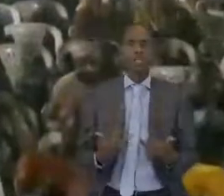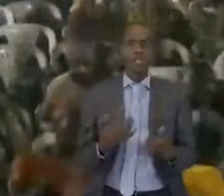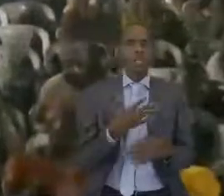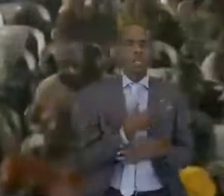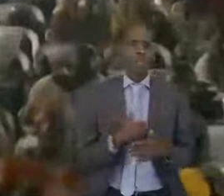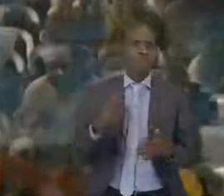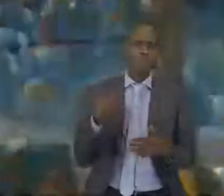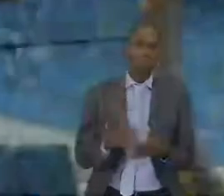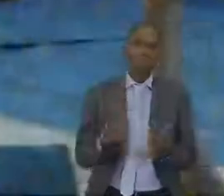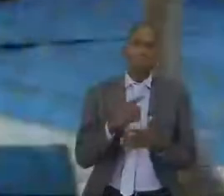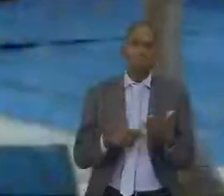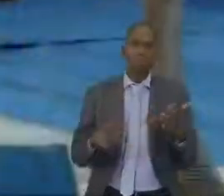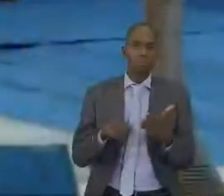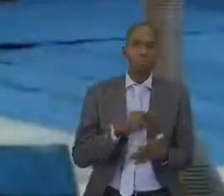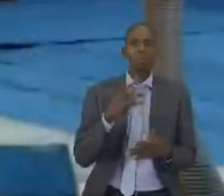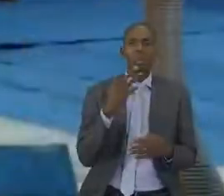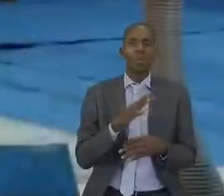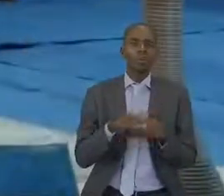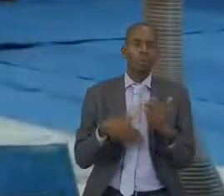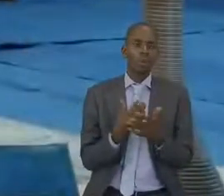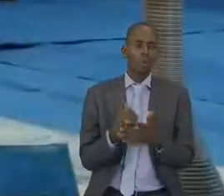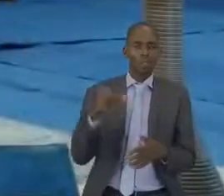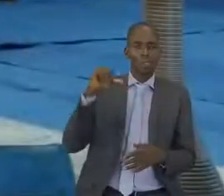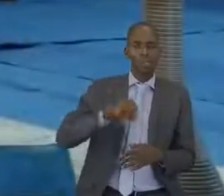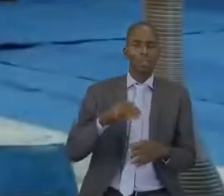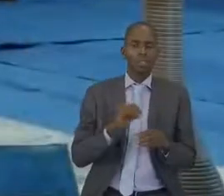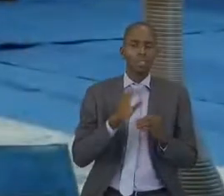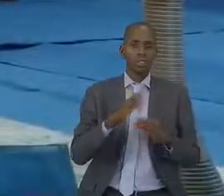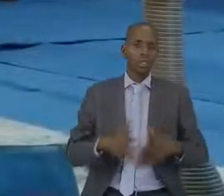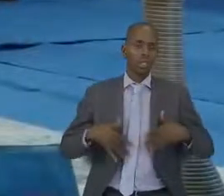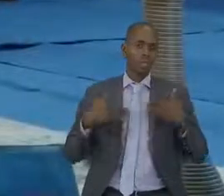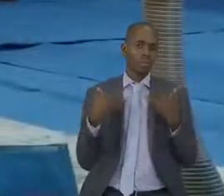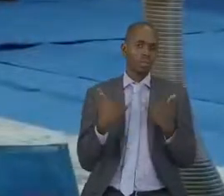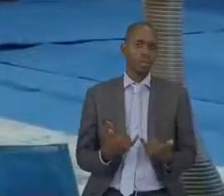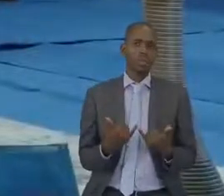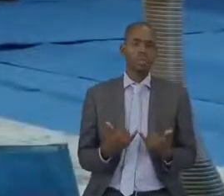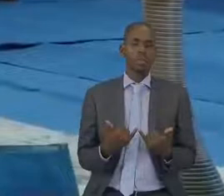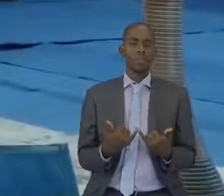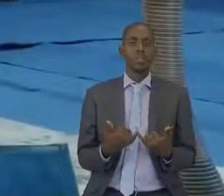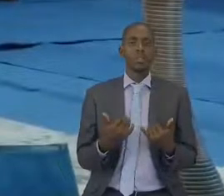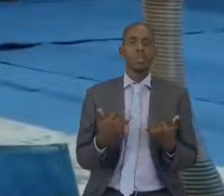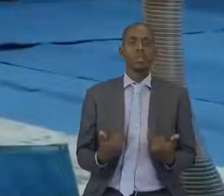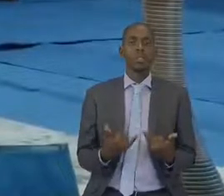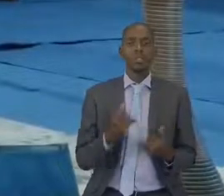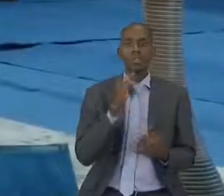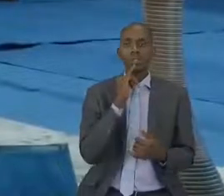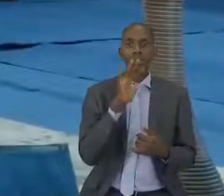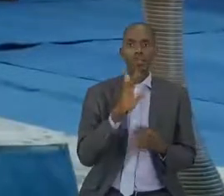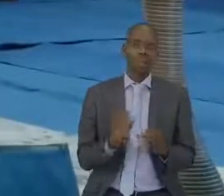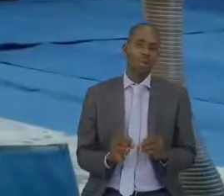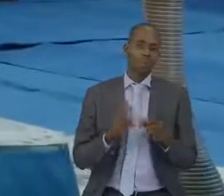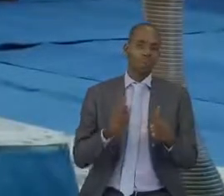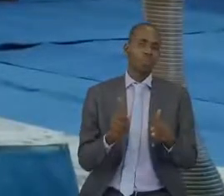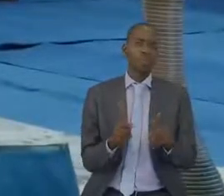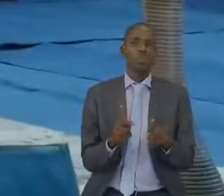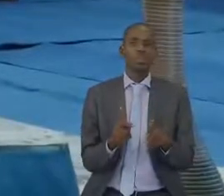et l'annulation de la condamnation dans ta vie maintenant. Voici ta chance, partout où tu es,